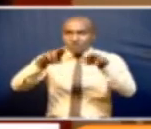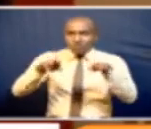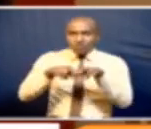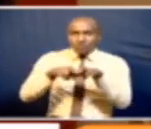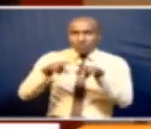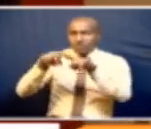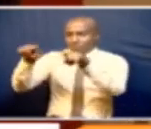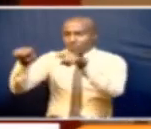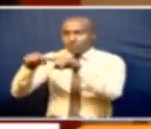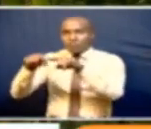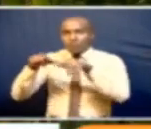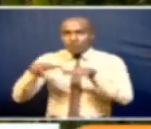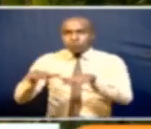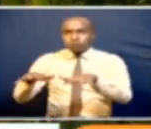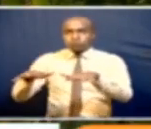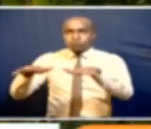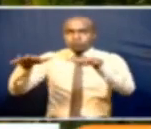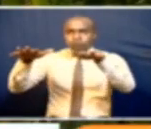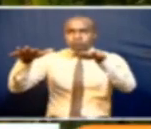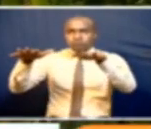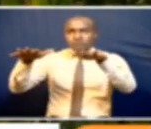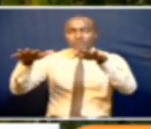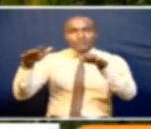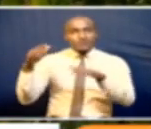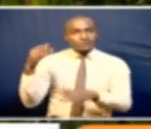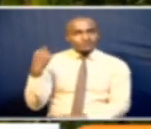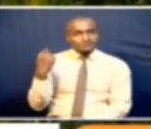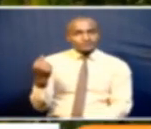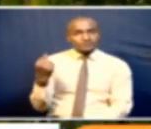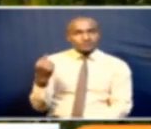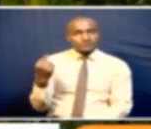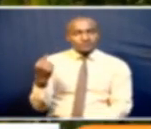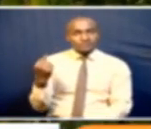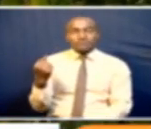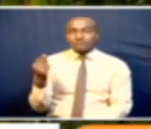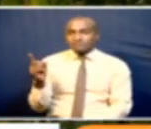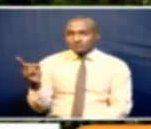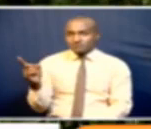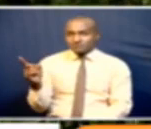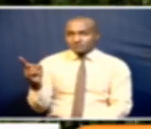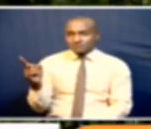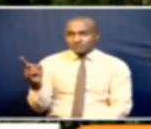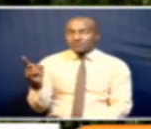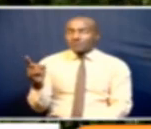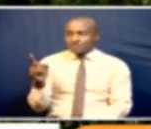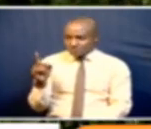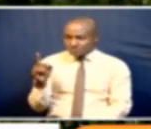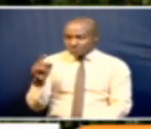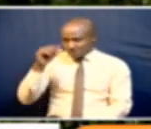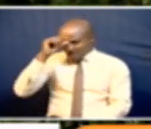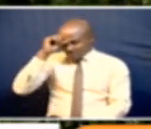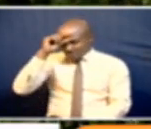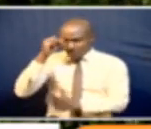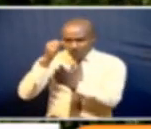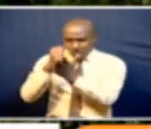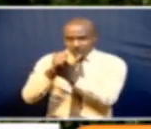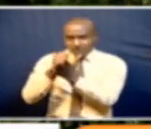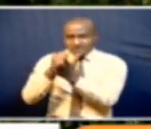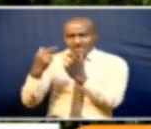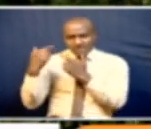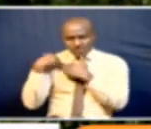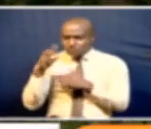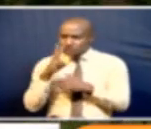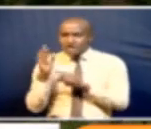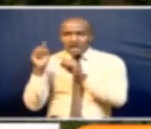room was not as high. Miezi mitatu baadaye, halmashauri ya rasilimali za maji ilitathmini mtaa huu na kuamuru angalau nyumba